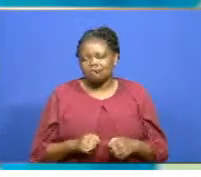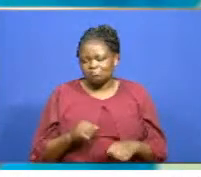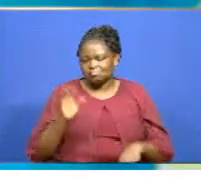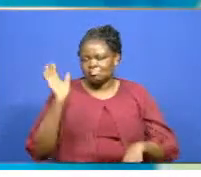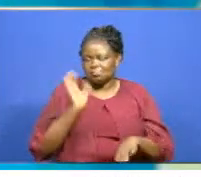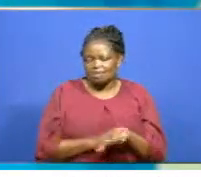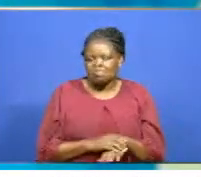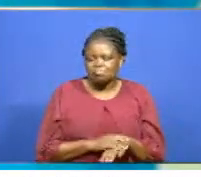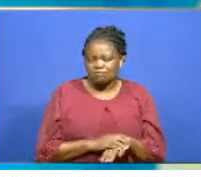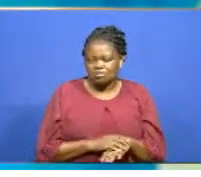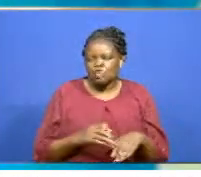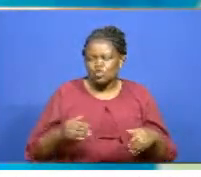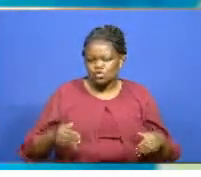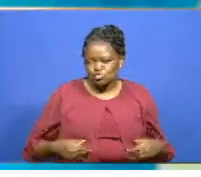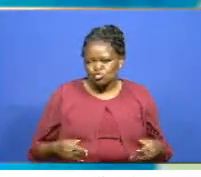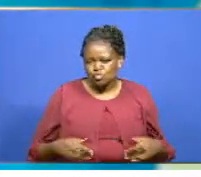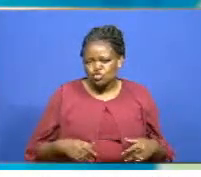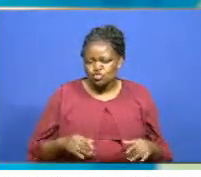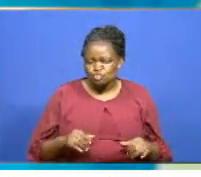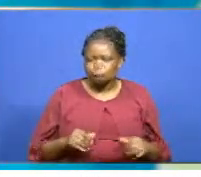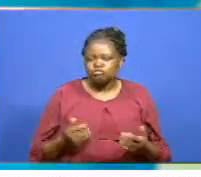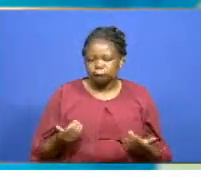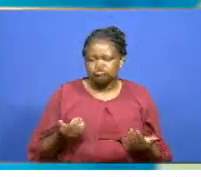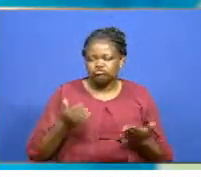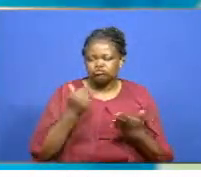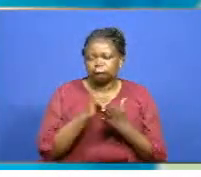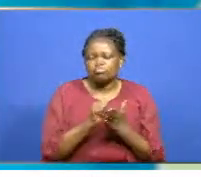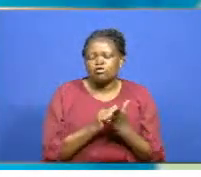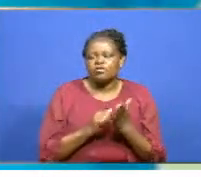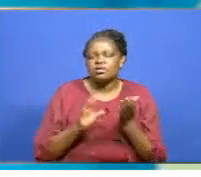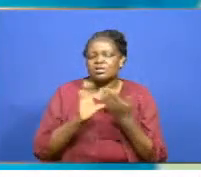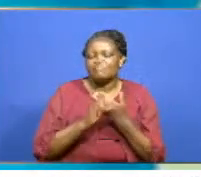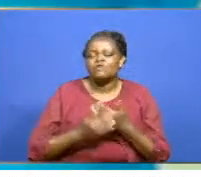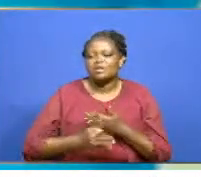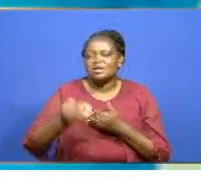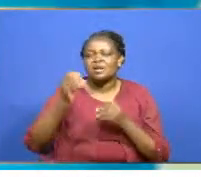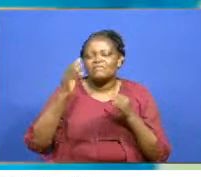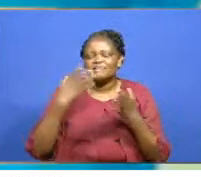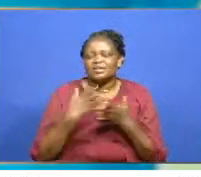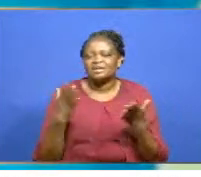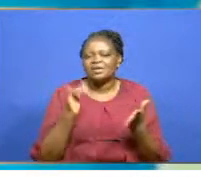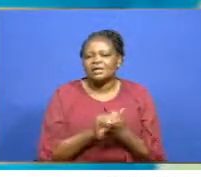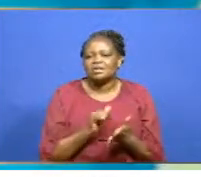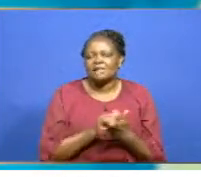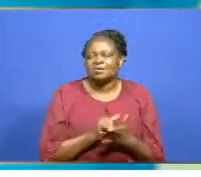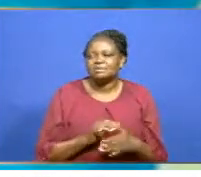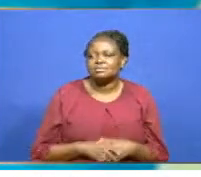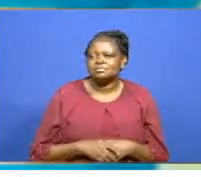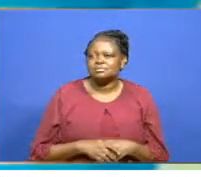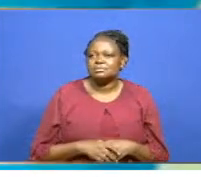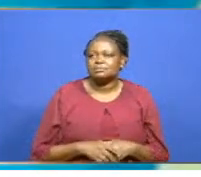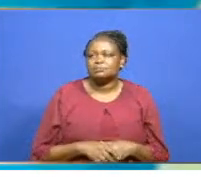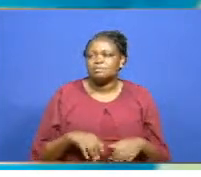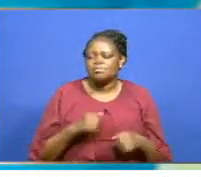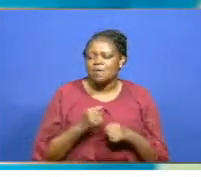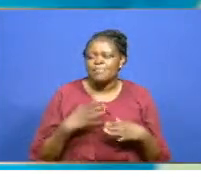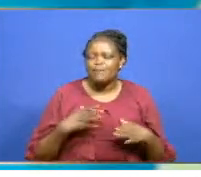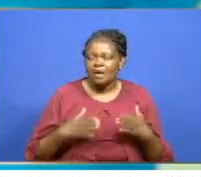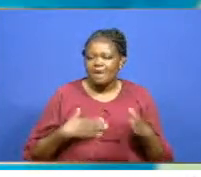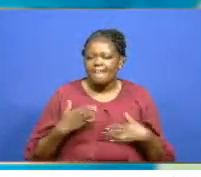our young people kuweza kumove the agenda of this country forward. Na kama tuna mambo haya ya kufurahisha,